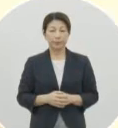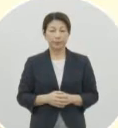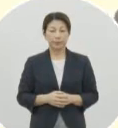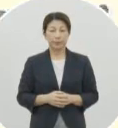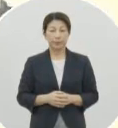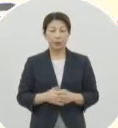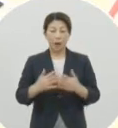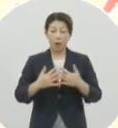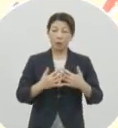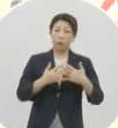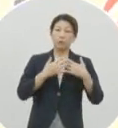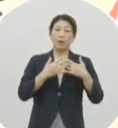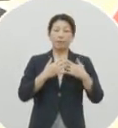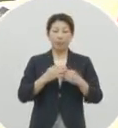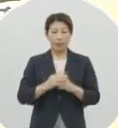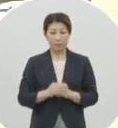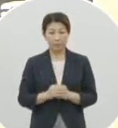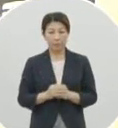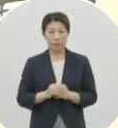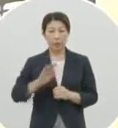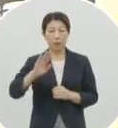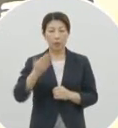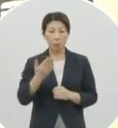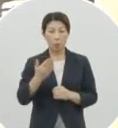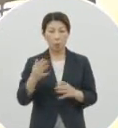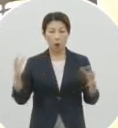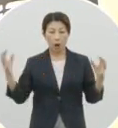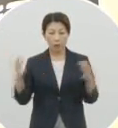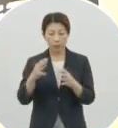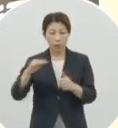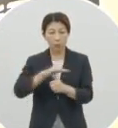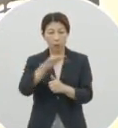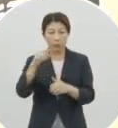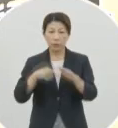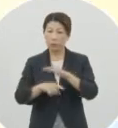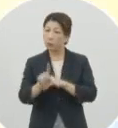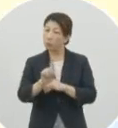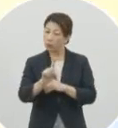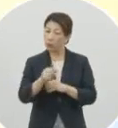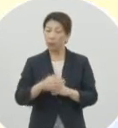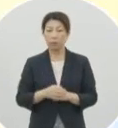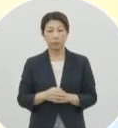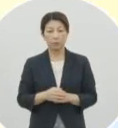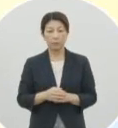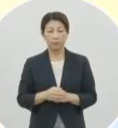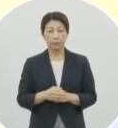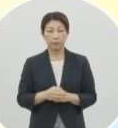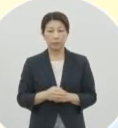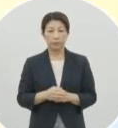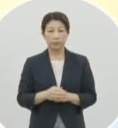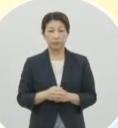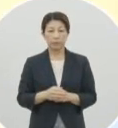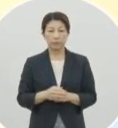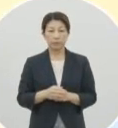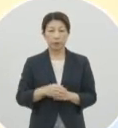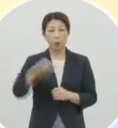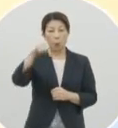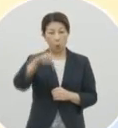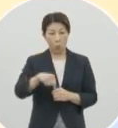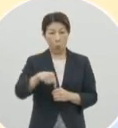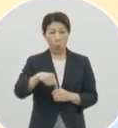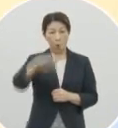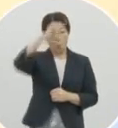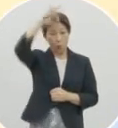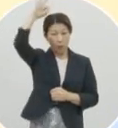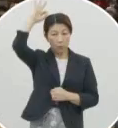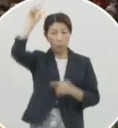迫力満点だね。でもどうして愛知に？ 小勢だからといって対決を。 愛知県はね、織